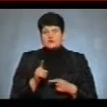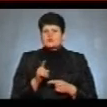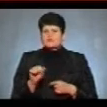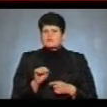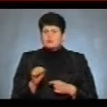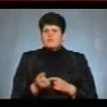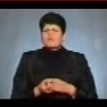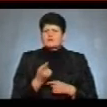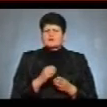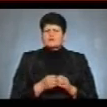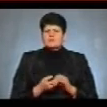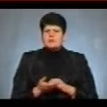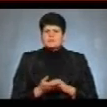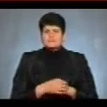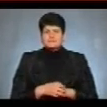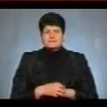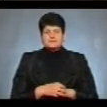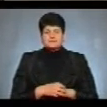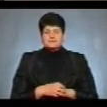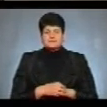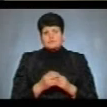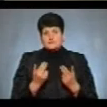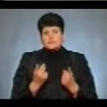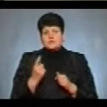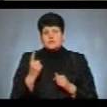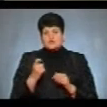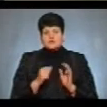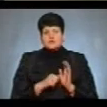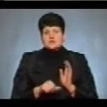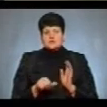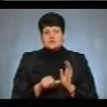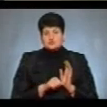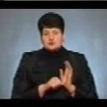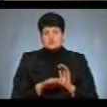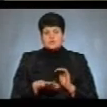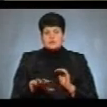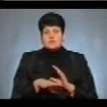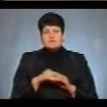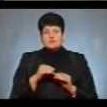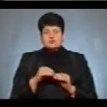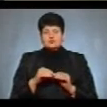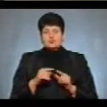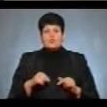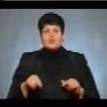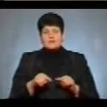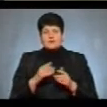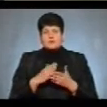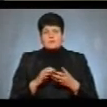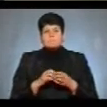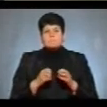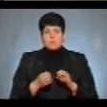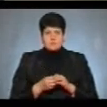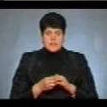Теребовлі виникли такі проблеми? Так, в 166-му територіальному виборчому округу є проблеми